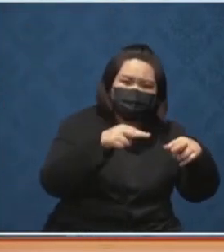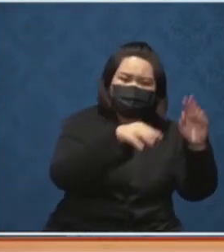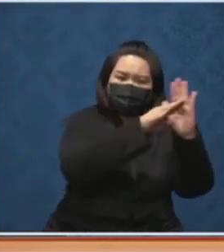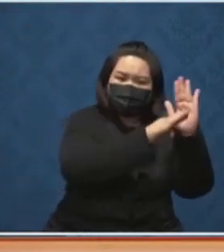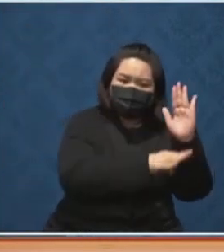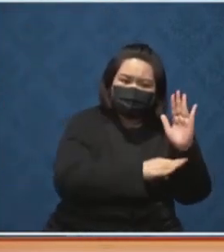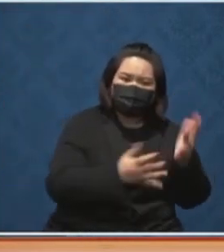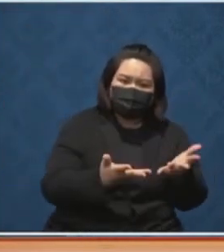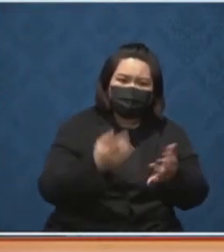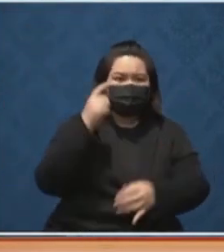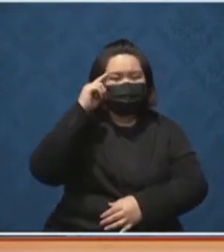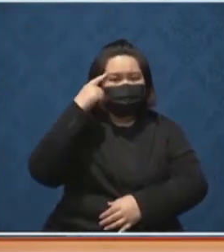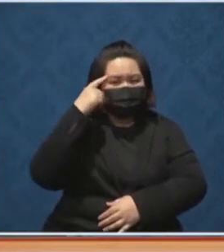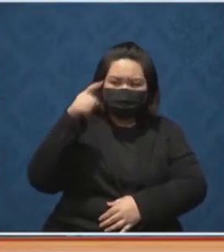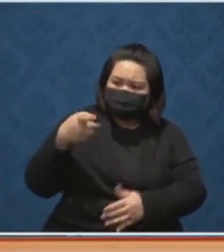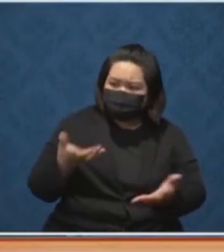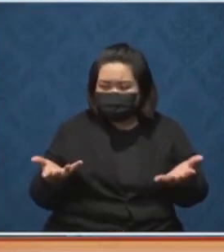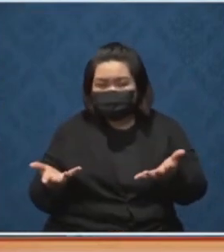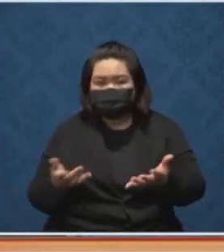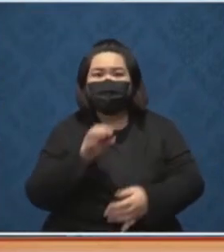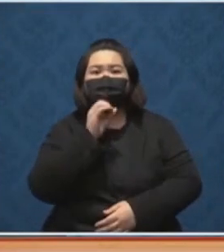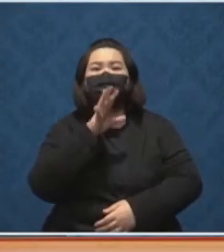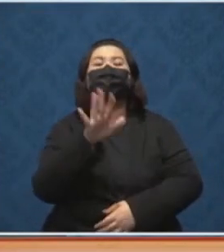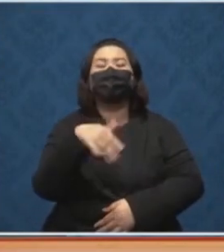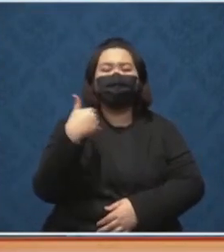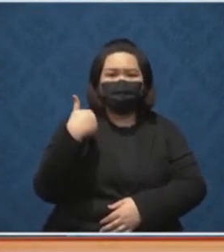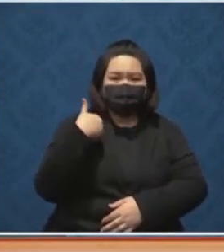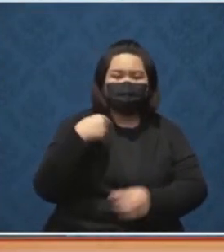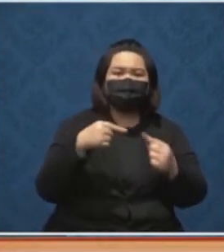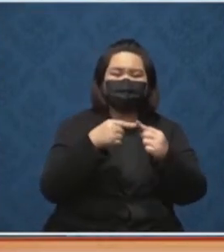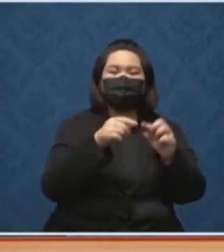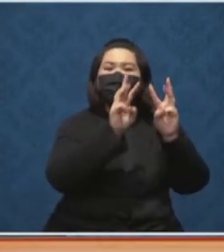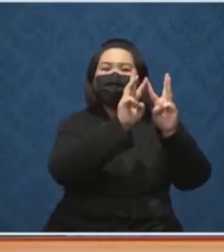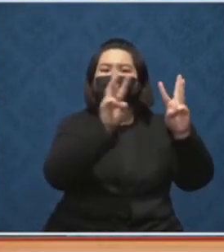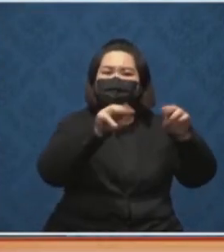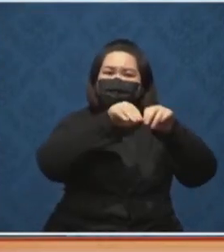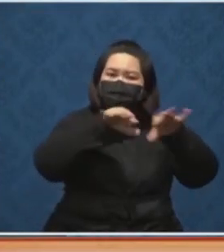ไม่รู้ไปเอาตตนตอมาจากไหนบอกแ่ว่ามีการเผยแร่กับนออนไน